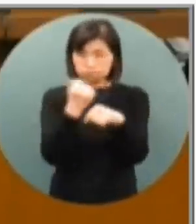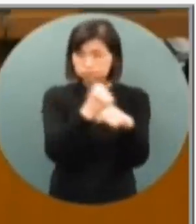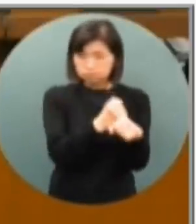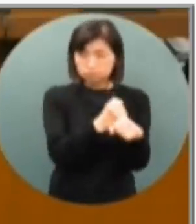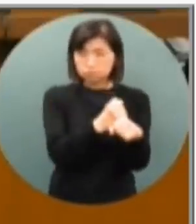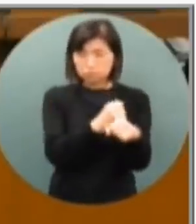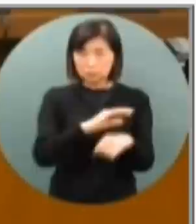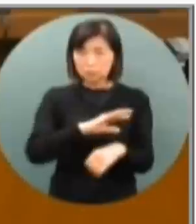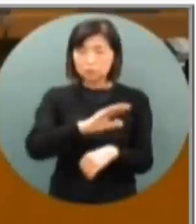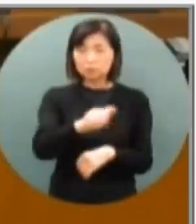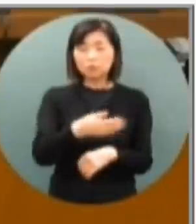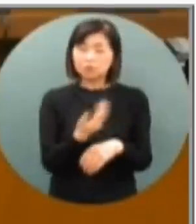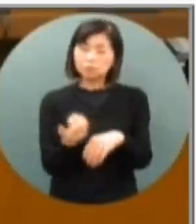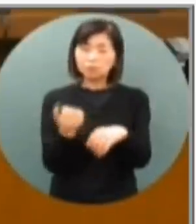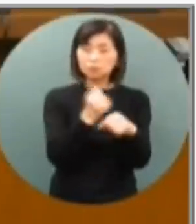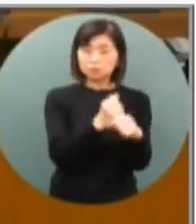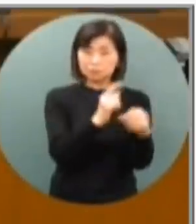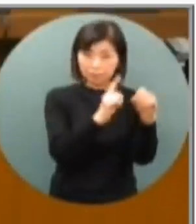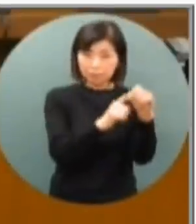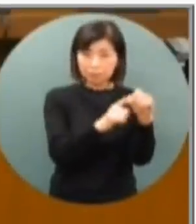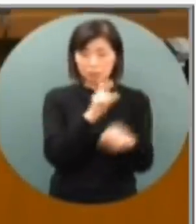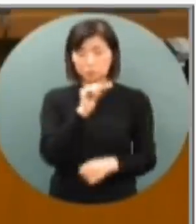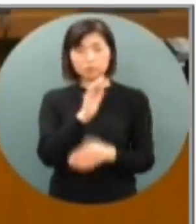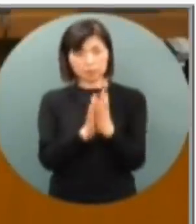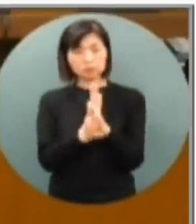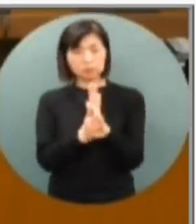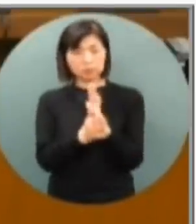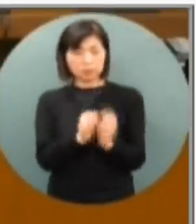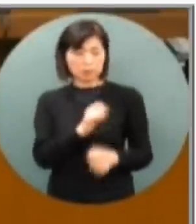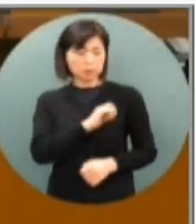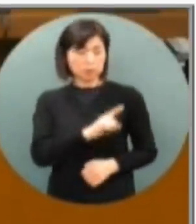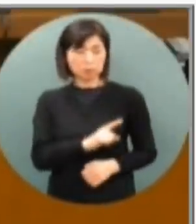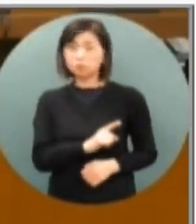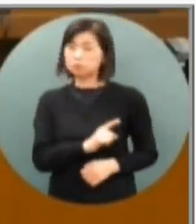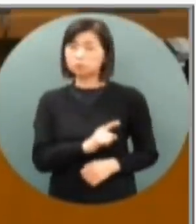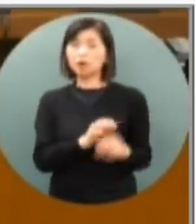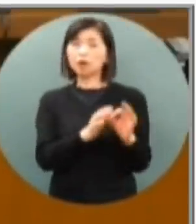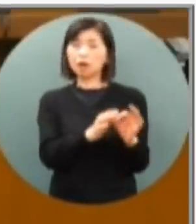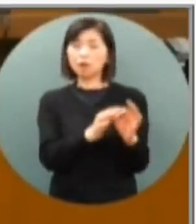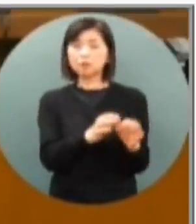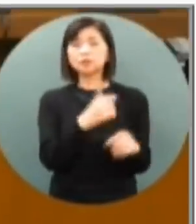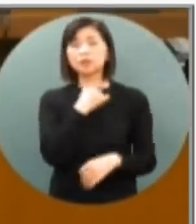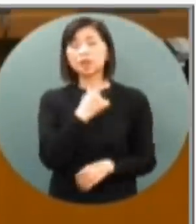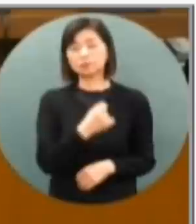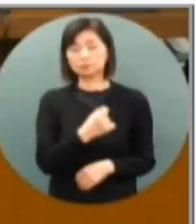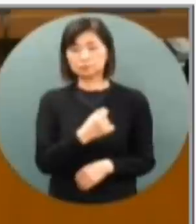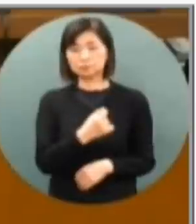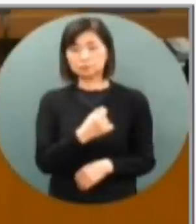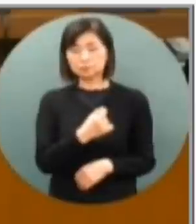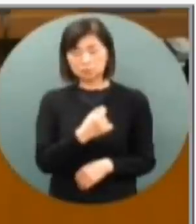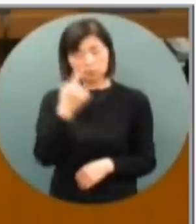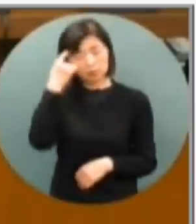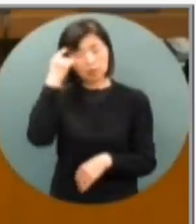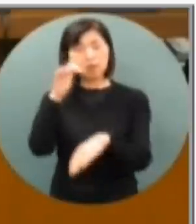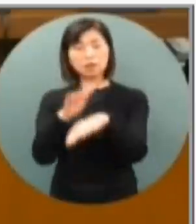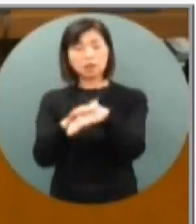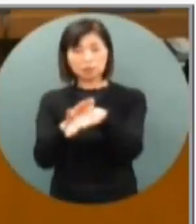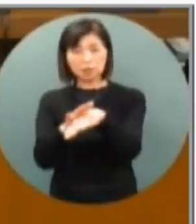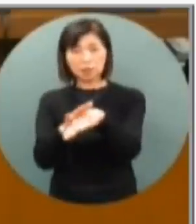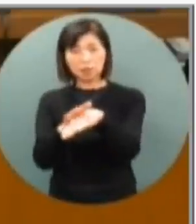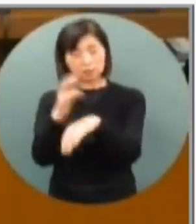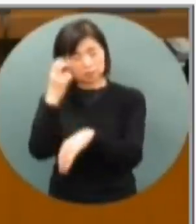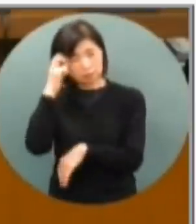ていきたいと、こういう理念があったと思います。それを営営として我々もやってきております